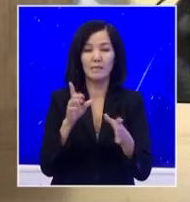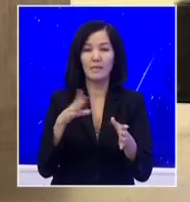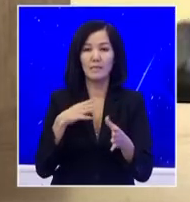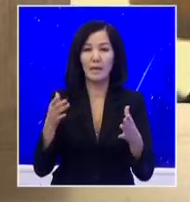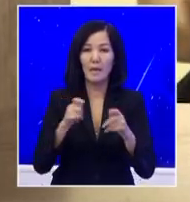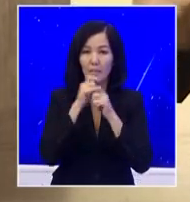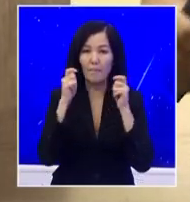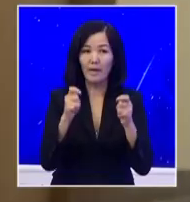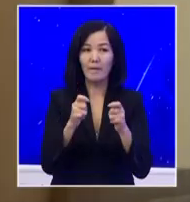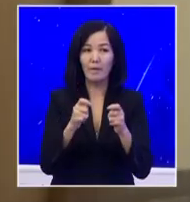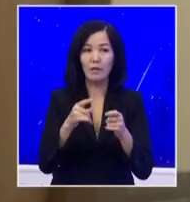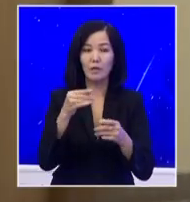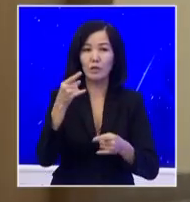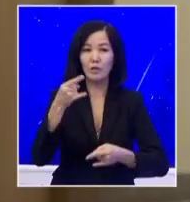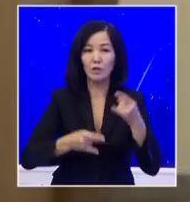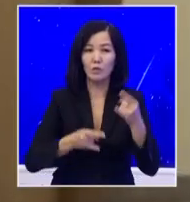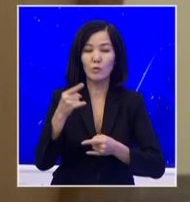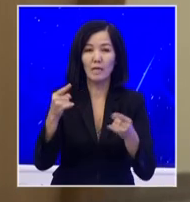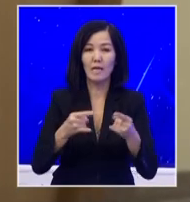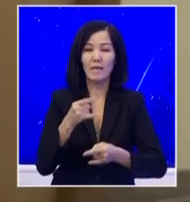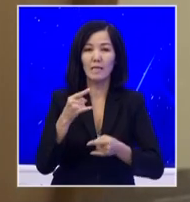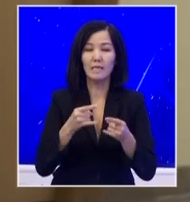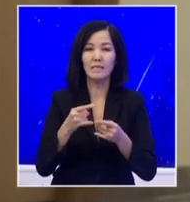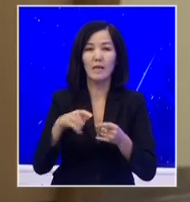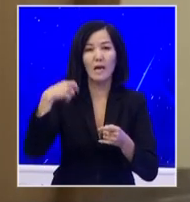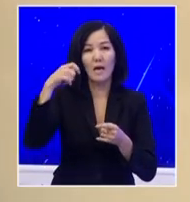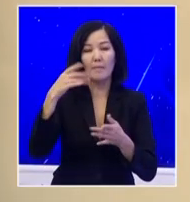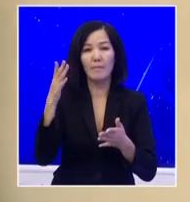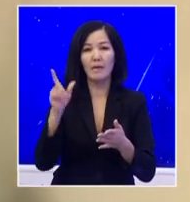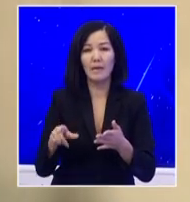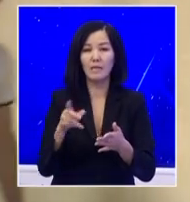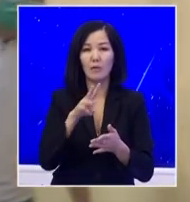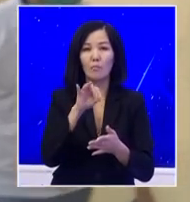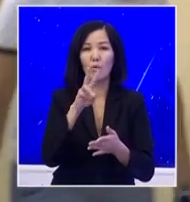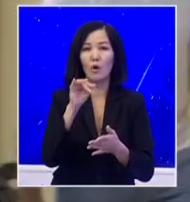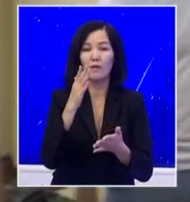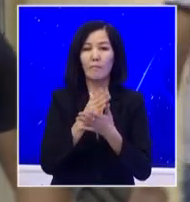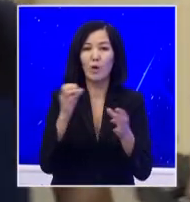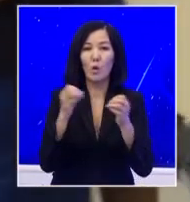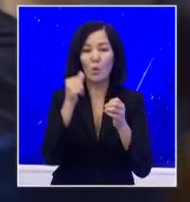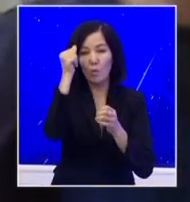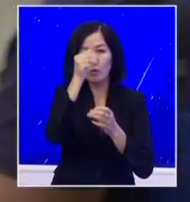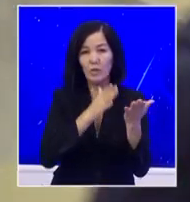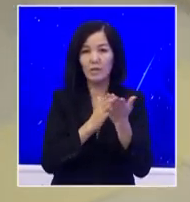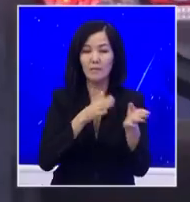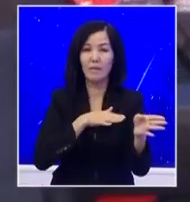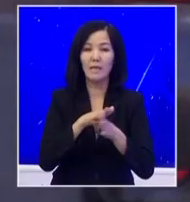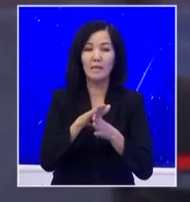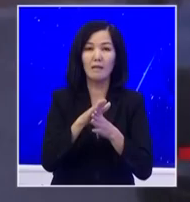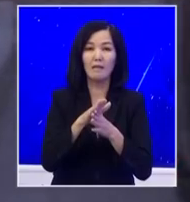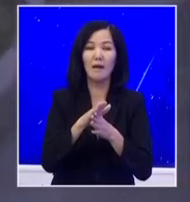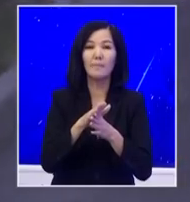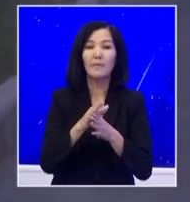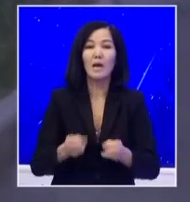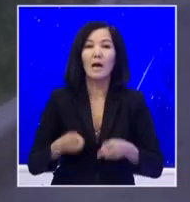төрінен көрінгендер қатарында Жетсу арнасының таспагері Нұржан Мұқанов та бар. Салада жүргеніне 10 жылға жуықтады. Ал осы карантин кезінде